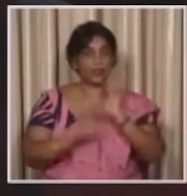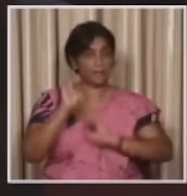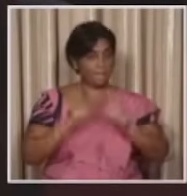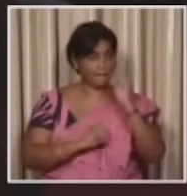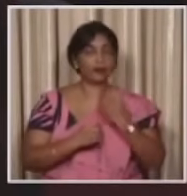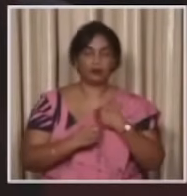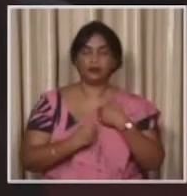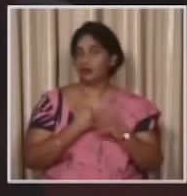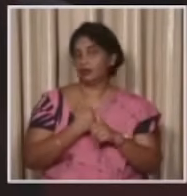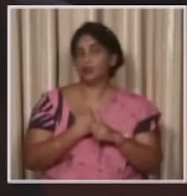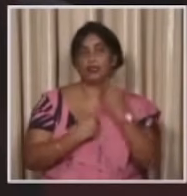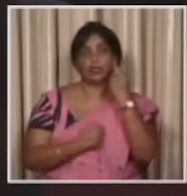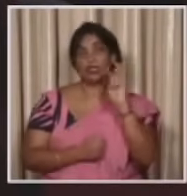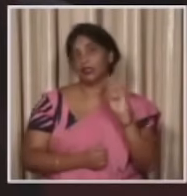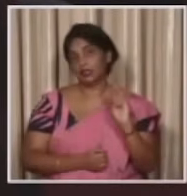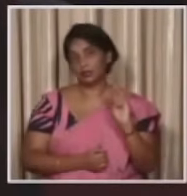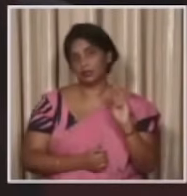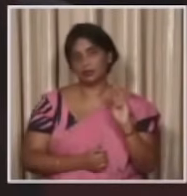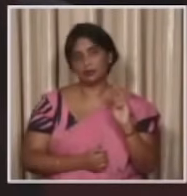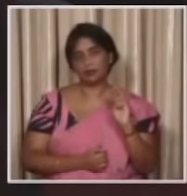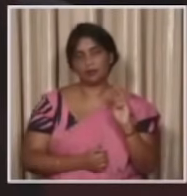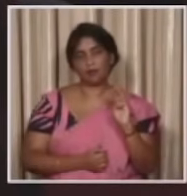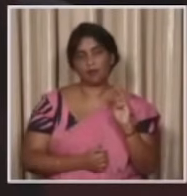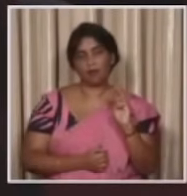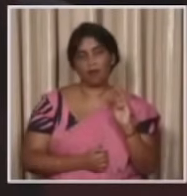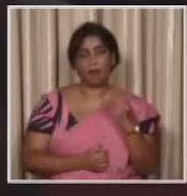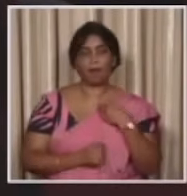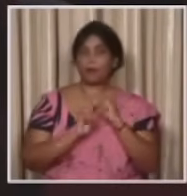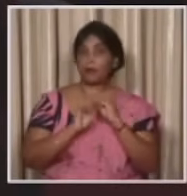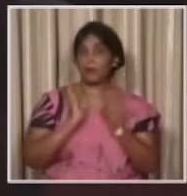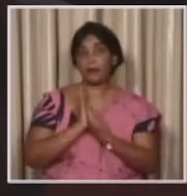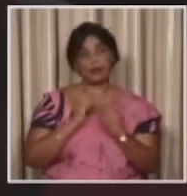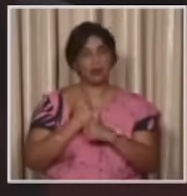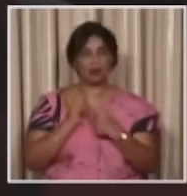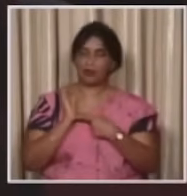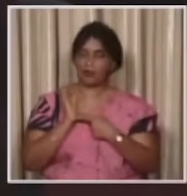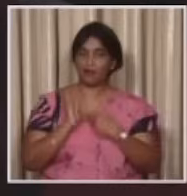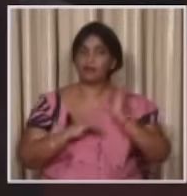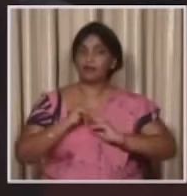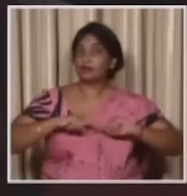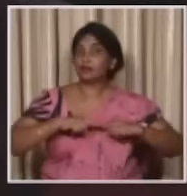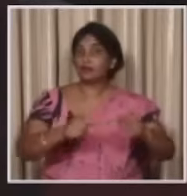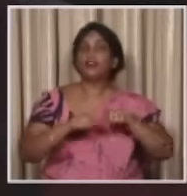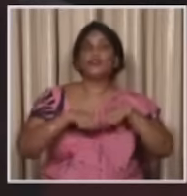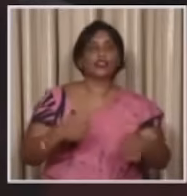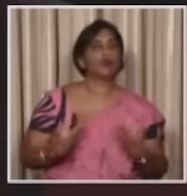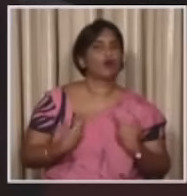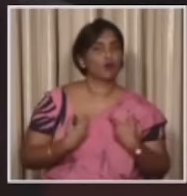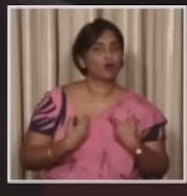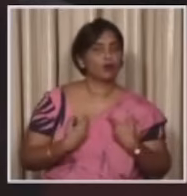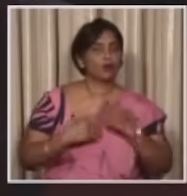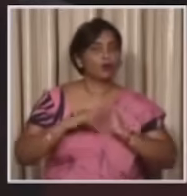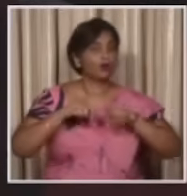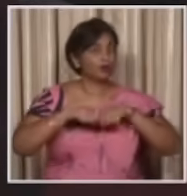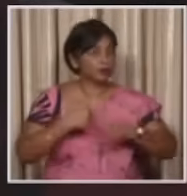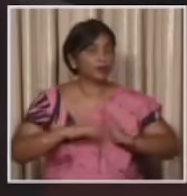අපි ජනනය කරනවා කියලා 2030. අපි ප්‍රතිපත්තිය හදලා තියෙනවා. ක්‍රියාත්මක කරන්න කවුද වියදම් කරන්නේ?